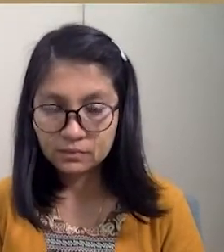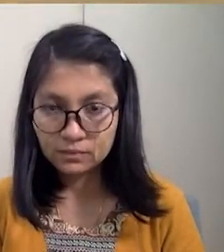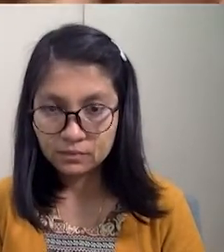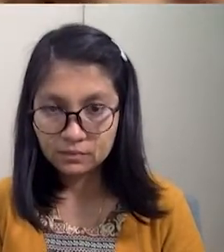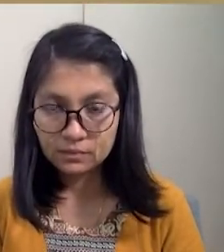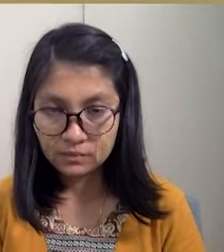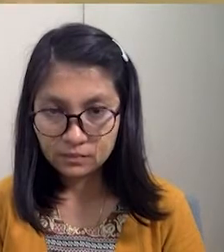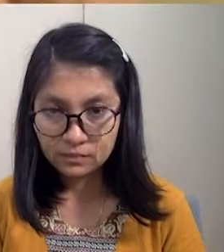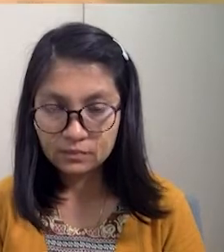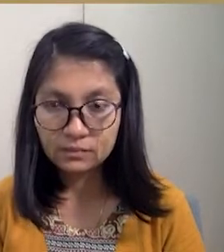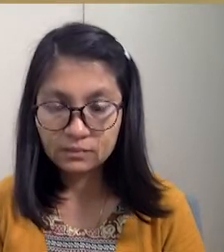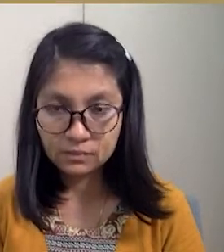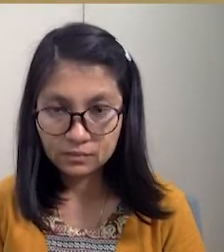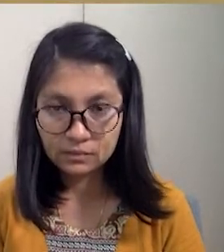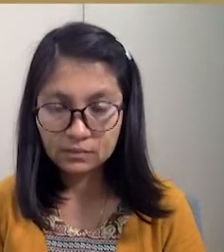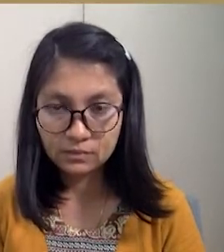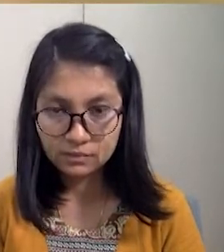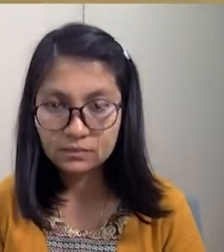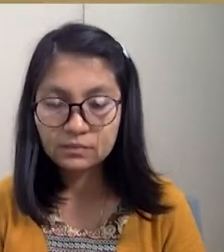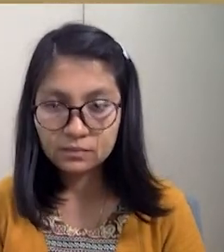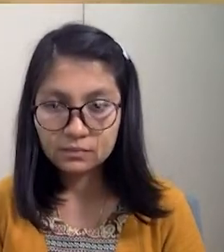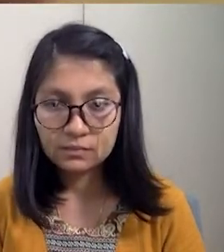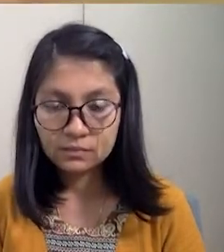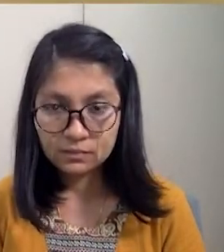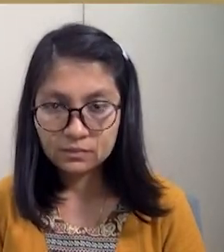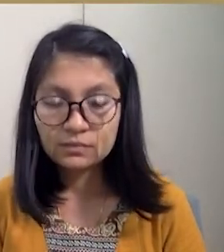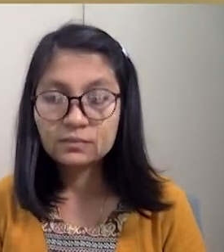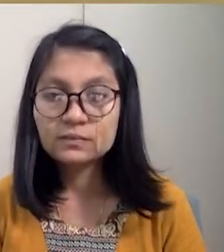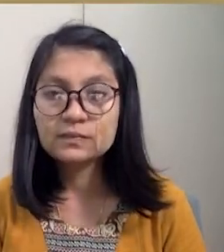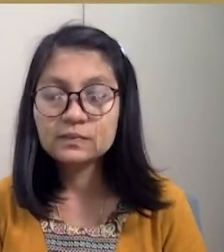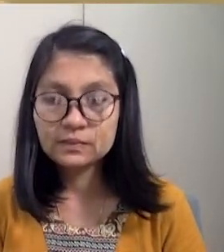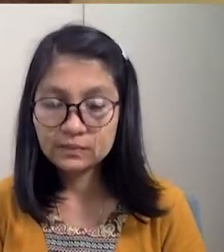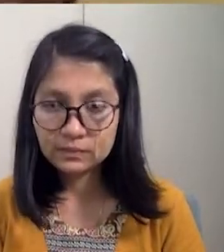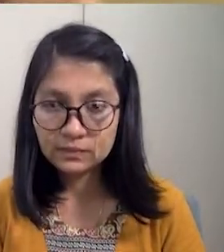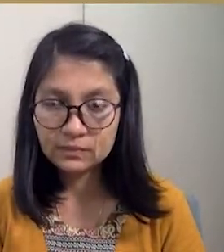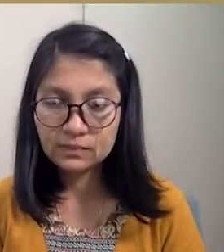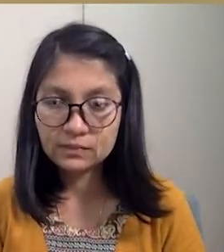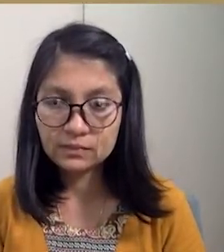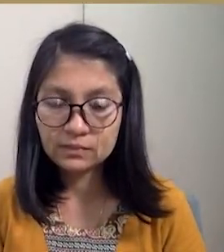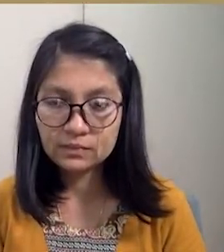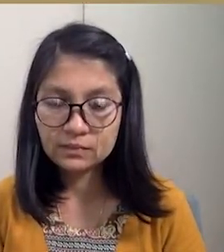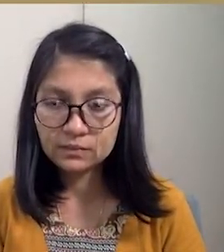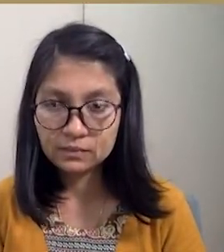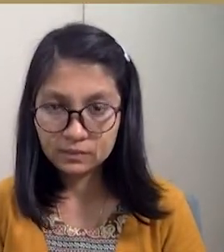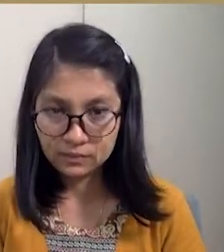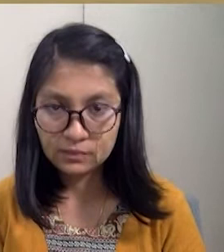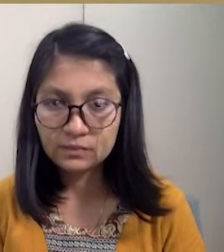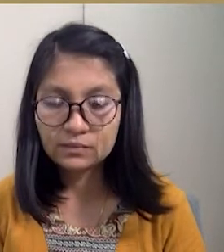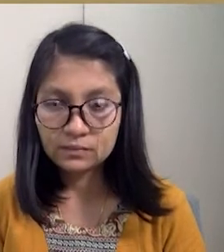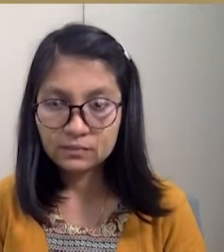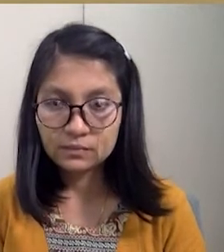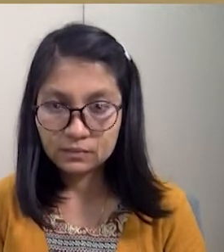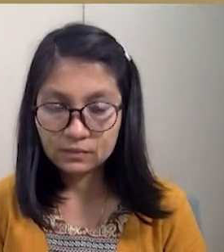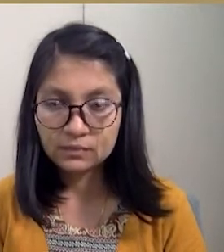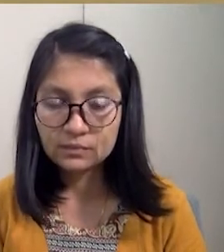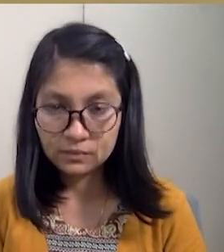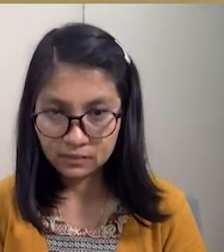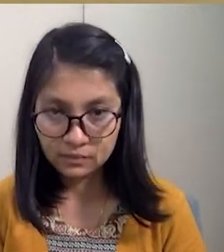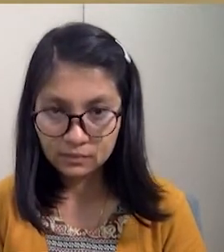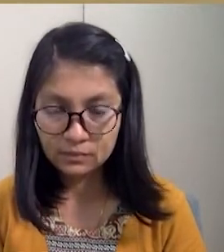ထိန်းချုပ်ရေးဌာနရဲ့ခွင့်ပြုချက်လက်မှတ်လိုတယ်ပြီးရင်ကျွန်တော်တို့နေပြည်တော်မှာရှိတဲ့ကျွန်တော်တို့ရွာသကြီးပေါ့နော်ဒီမှာပြောရရင်သူ့ရဲ့ခွင့်ပြု